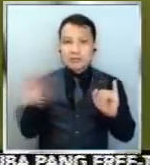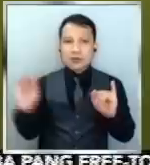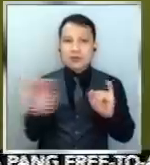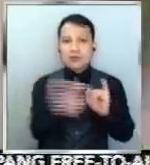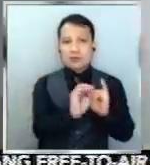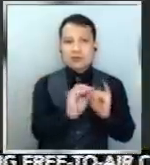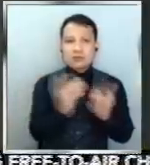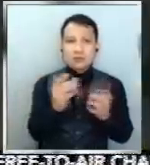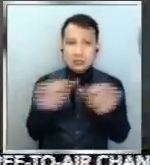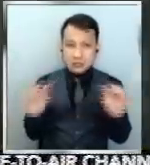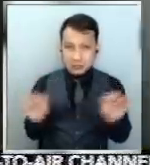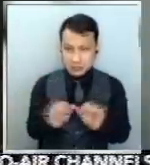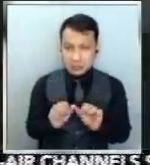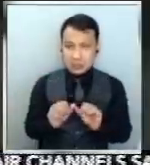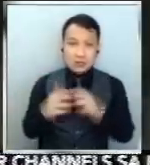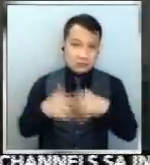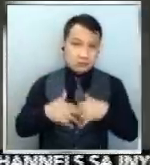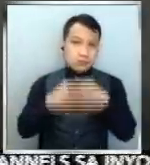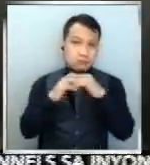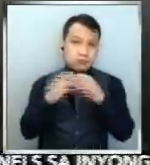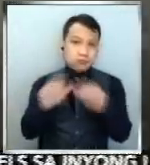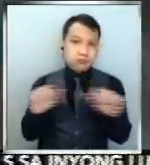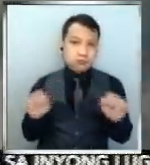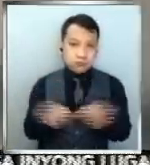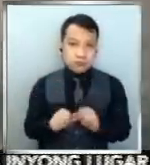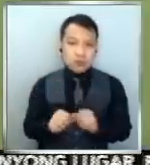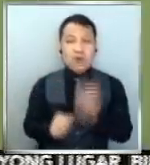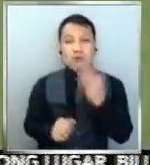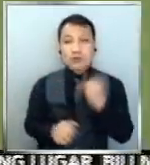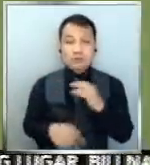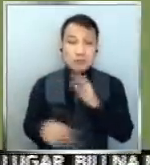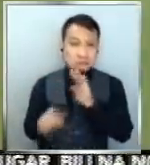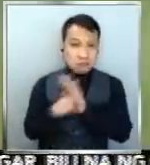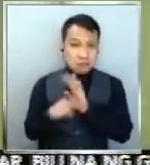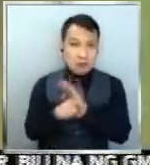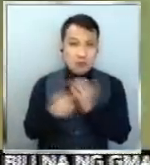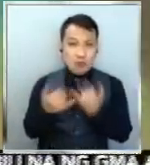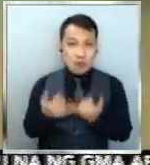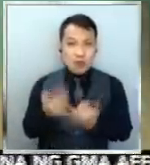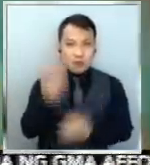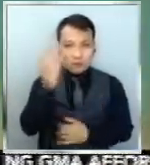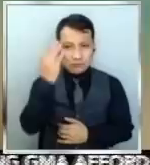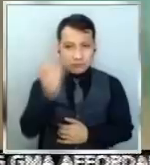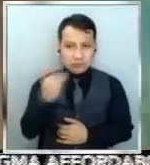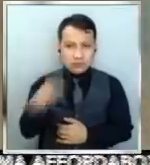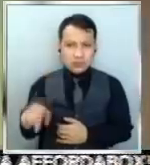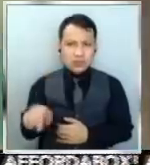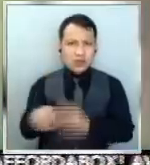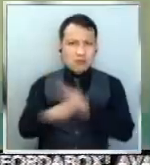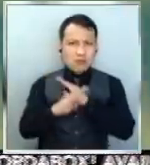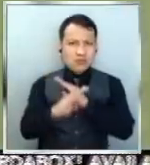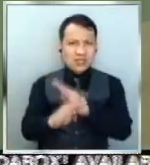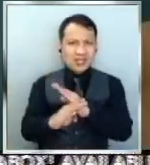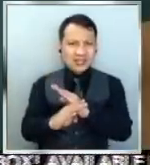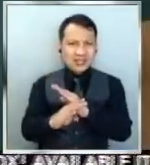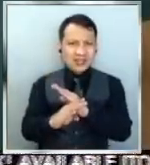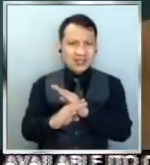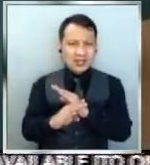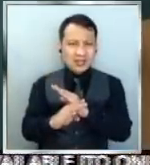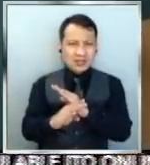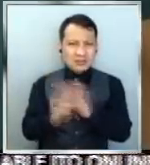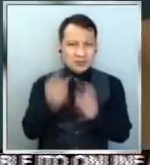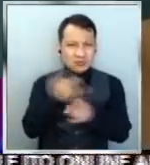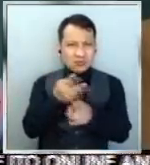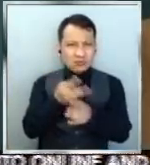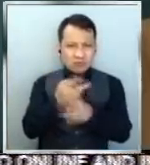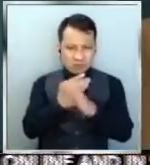structures na itinayo sa lugar na ito. Bagay na mahigpit ay pinagbabawal dahil watershed protected area ang lugar. Ito yung tinatawag na Marikina